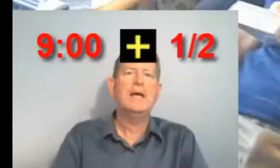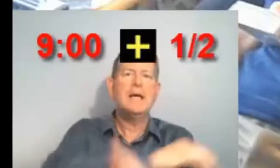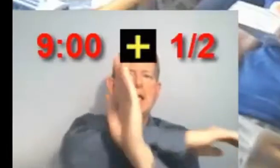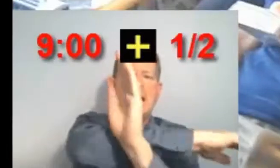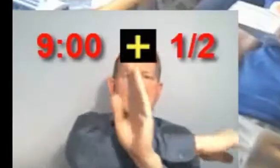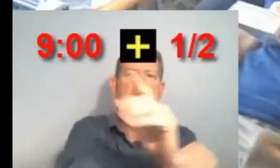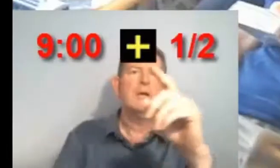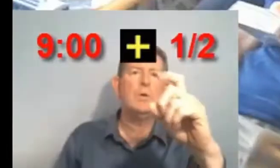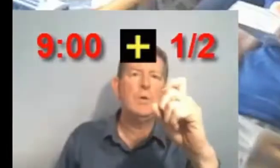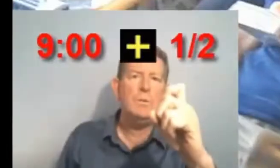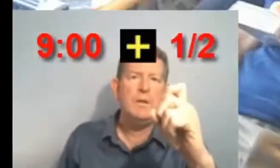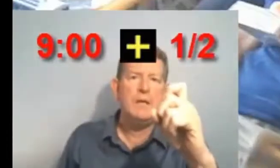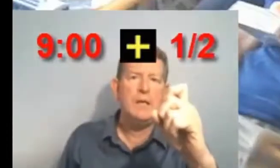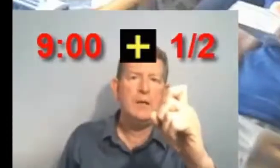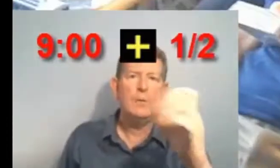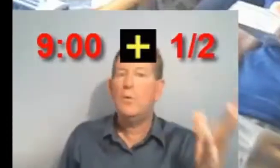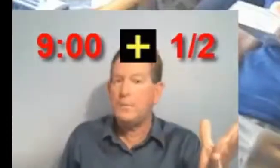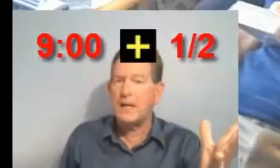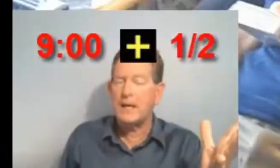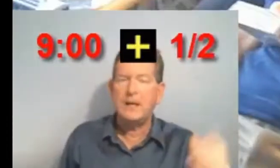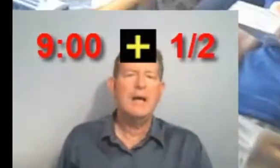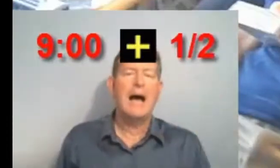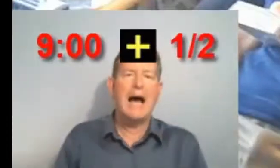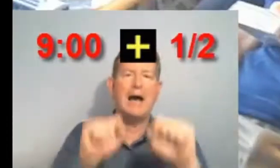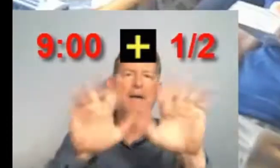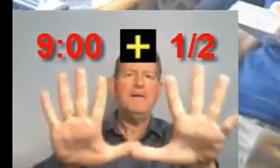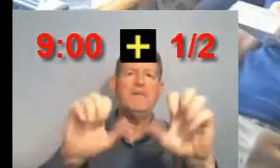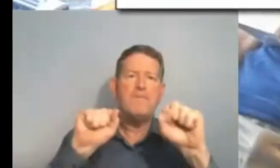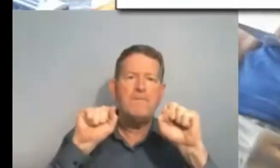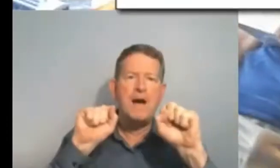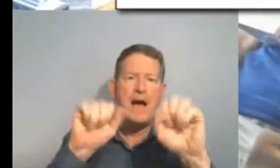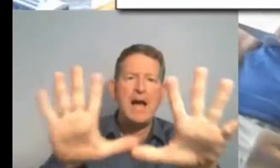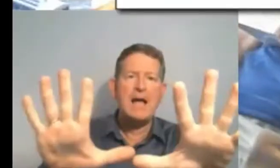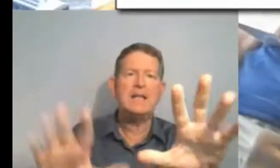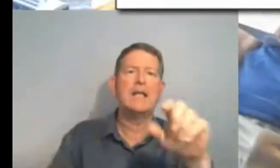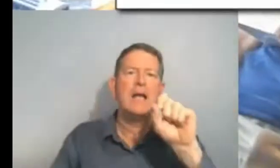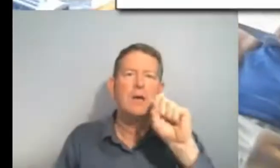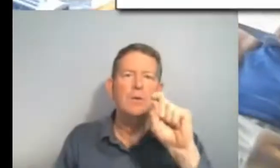9h et demie, ou bien à